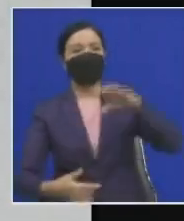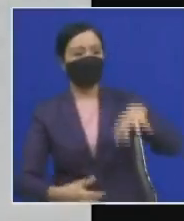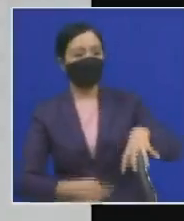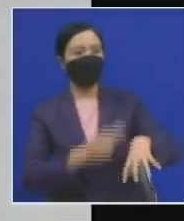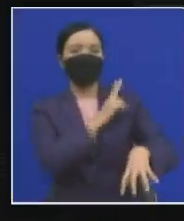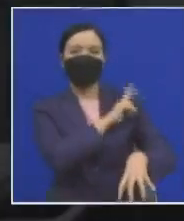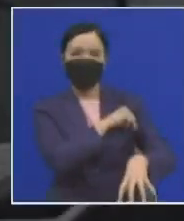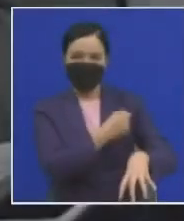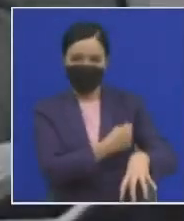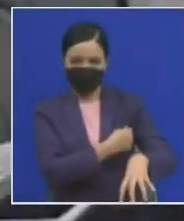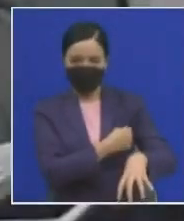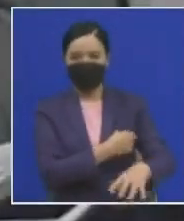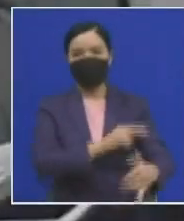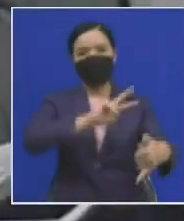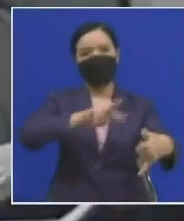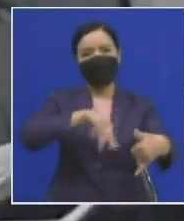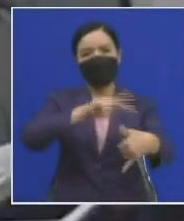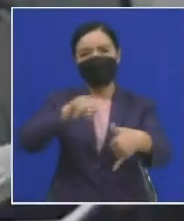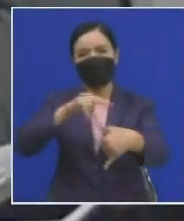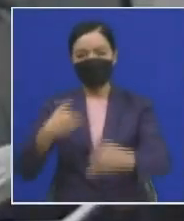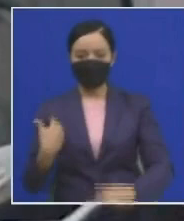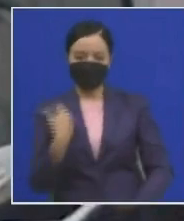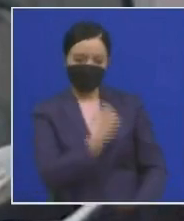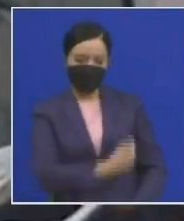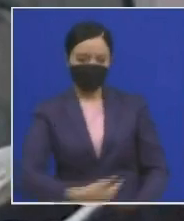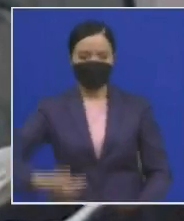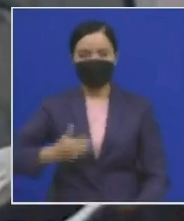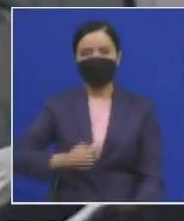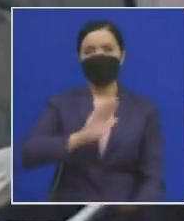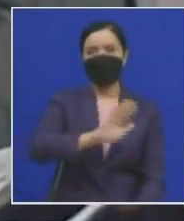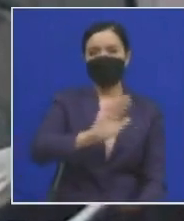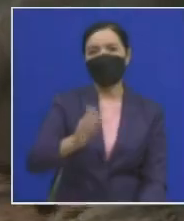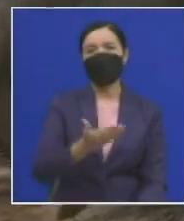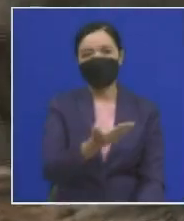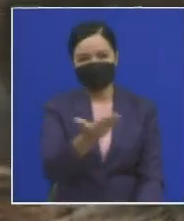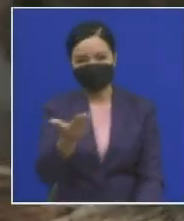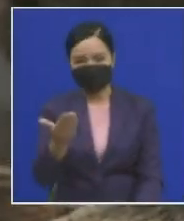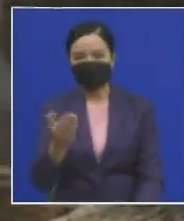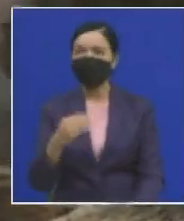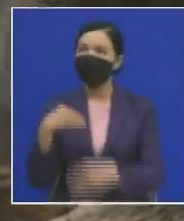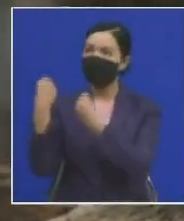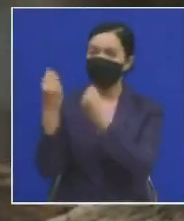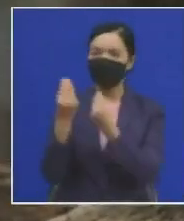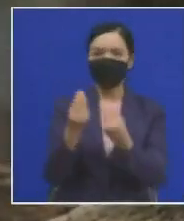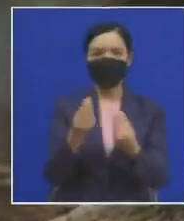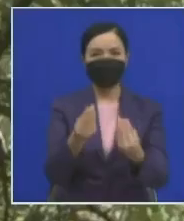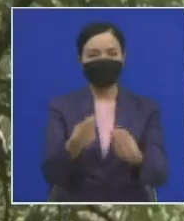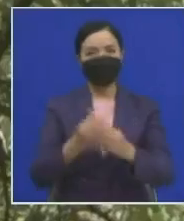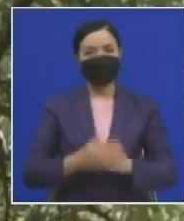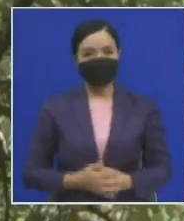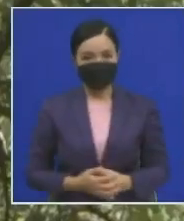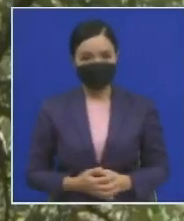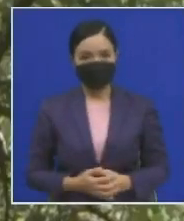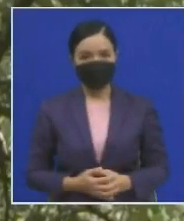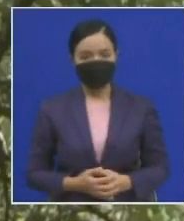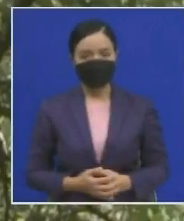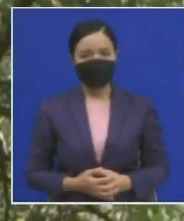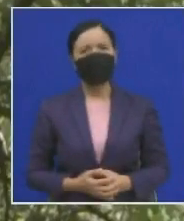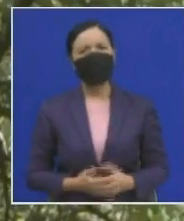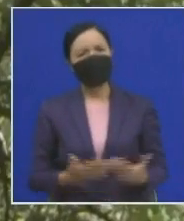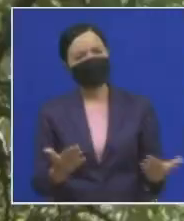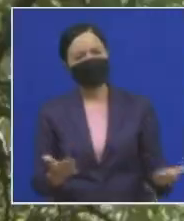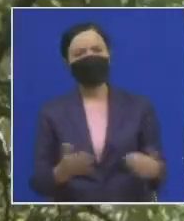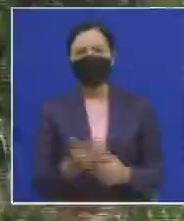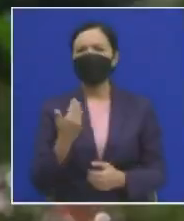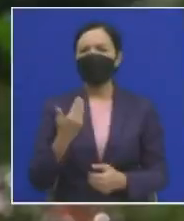แล้วกจะได้ดูแลสุขภาพของพี่น้ประชาชนต่อไปนี่คืพระมหากรณธิคุณ เพรายนถ้ากลบไปที่ข้อก่าวหาต